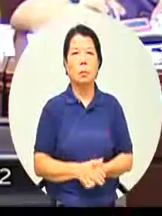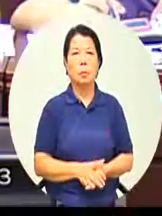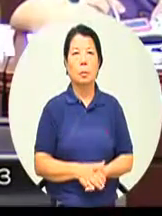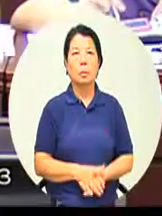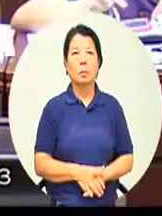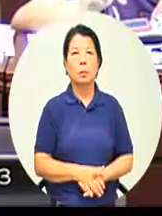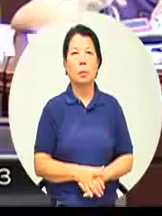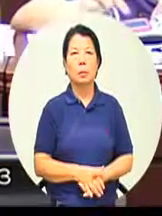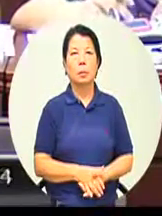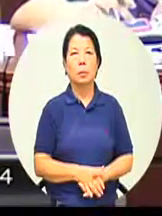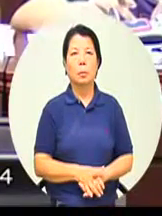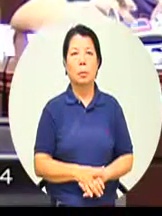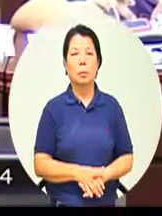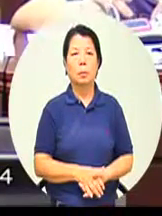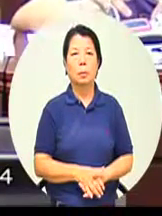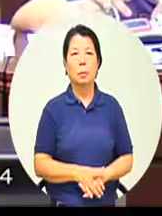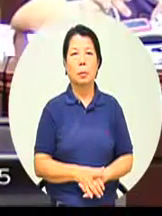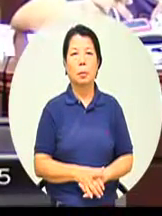毒世